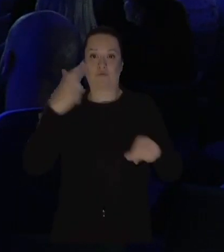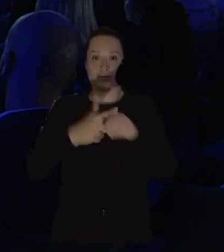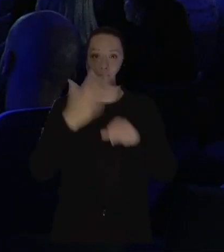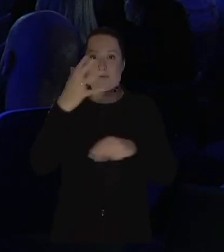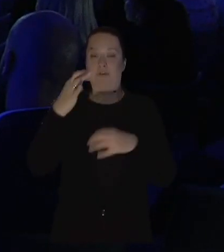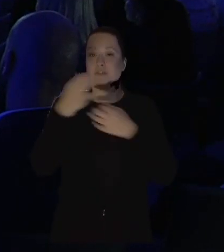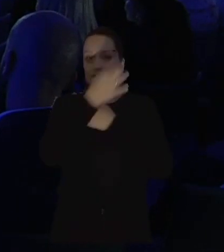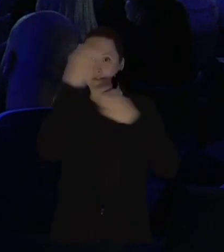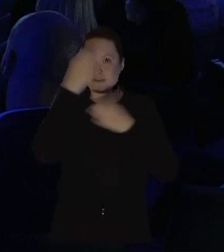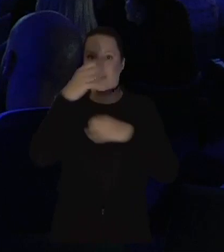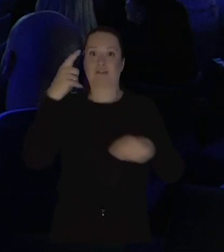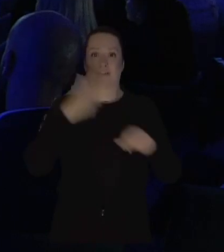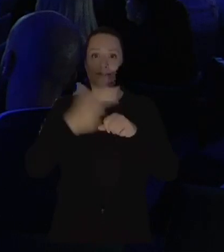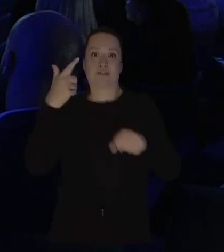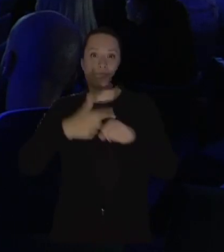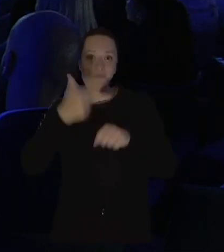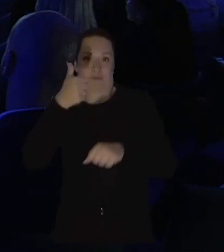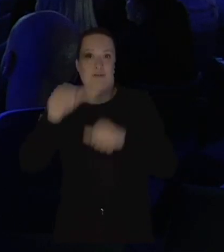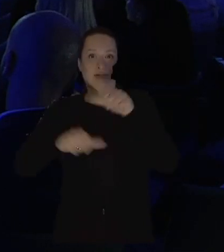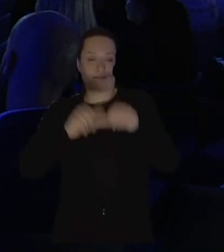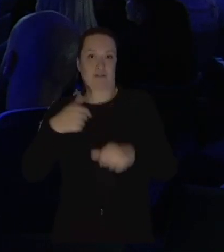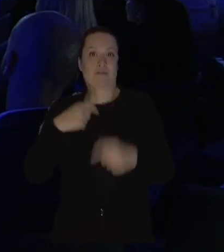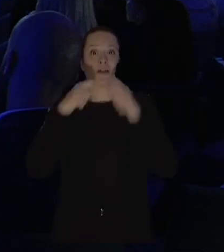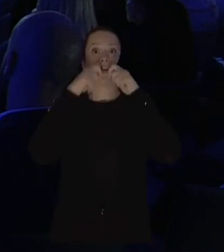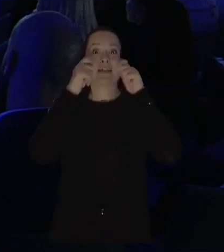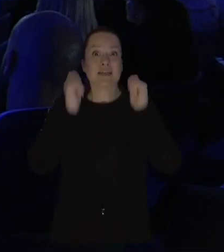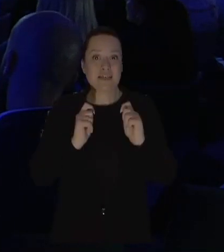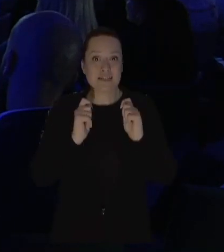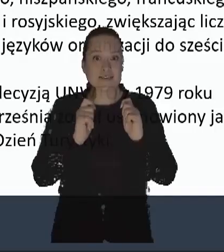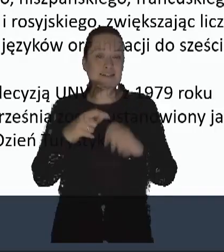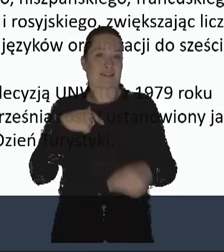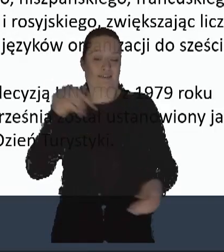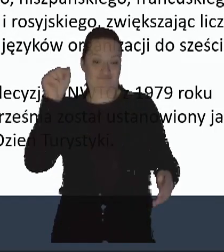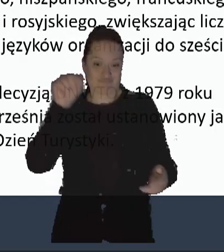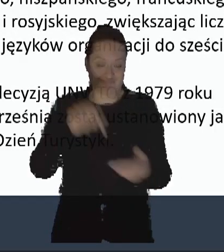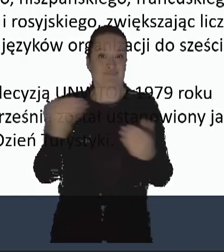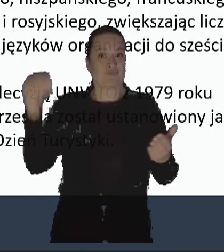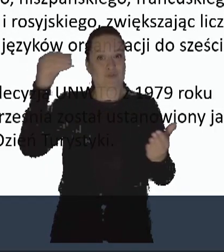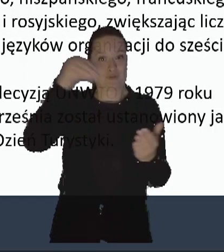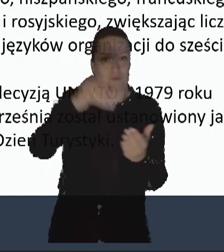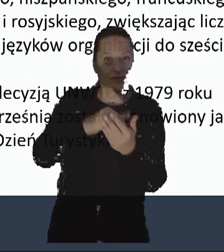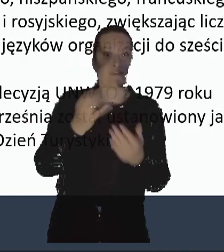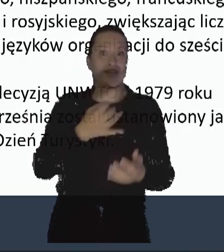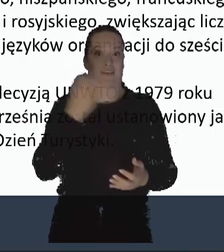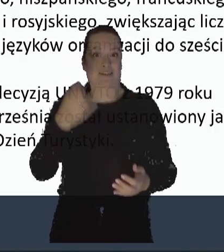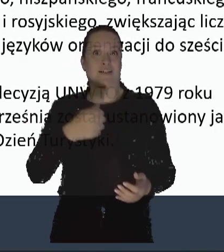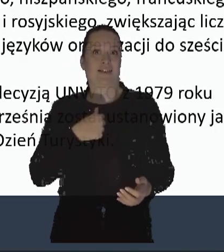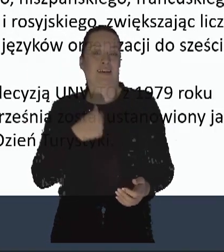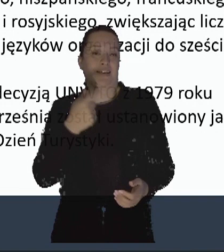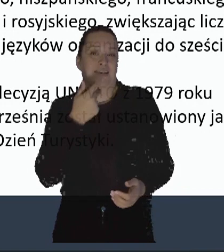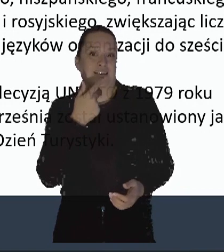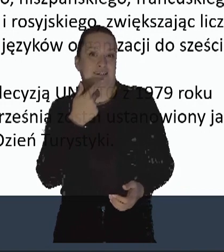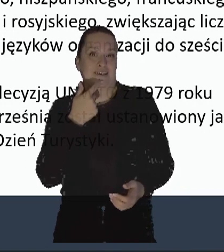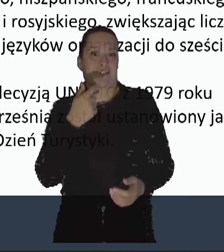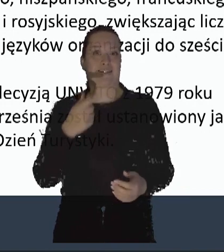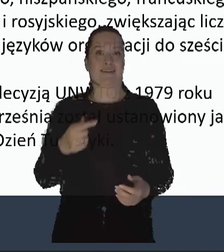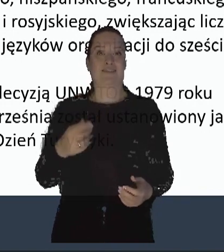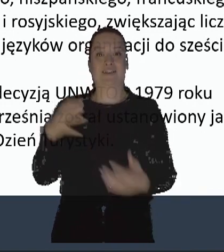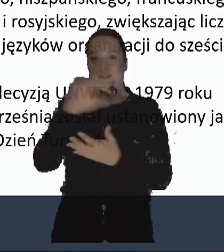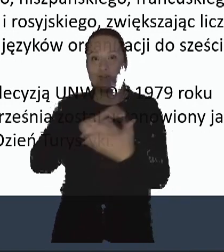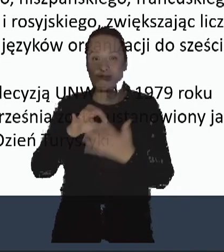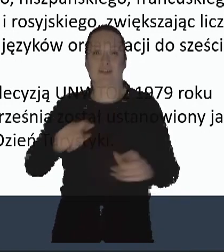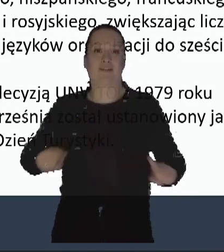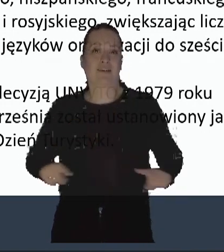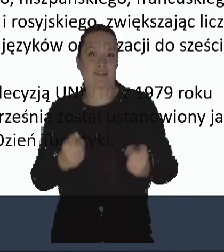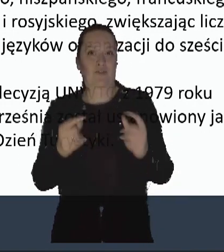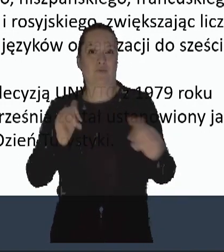stycznia 2021 roku chiński oficjalnie stał się dodatkowym oficjalnym językiem Światowej Organizacji Turystyki i